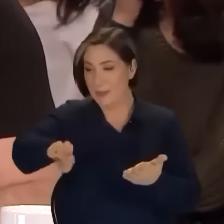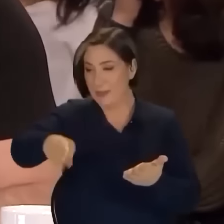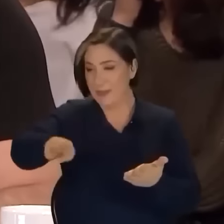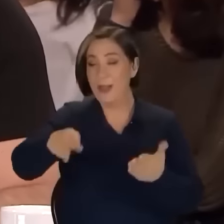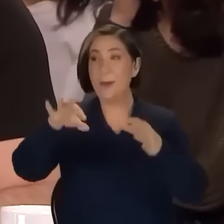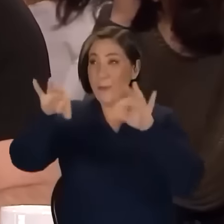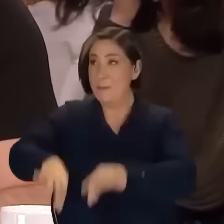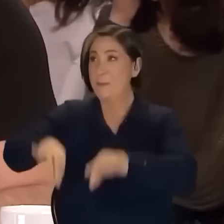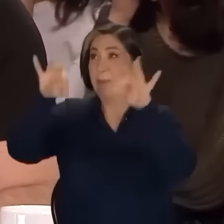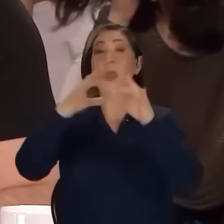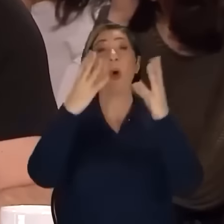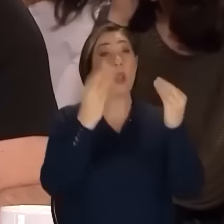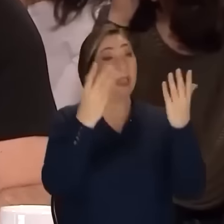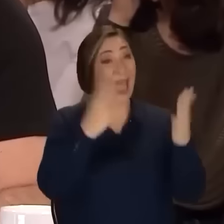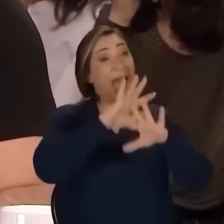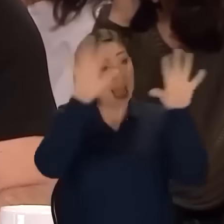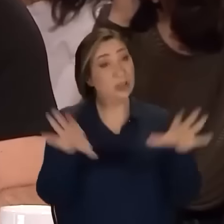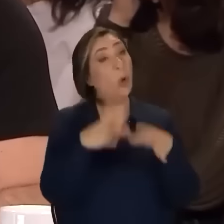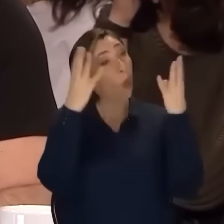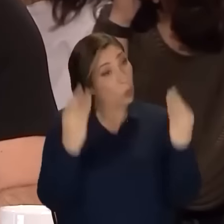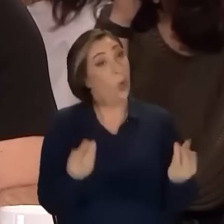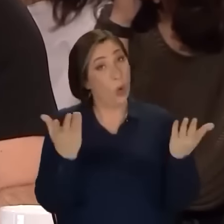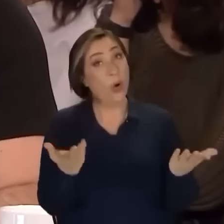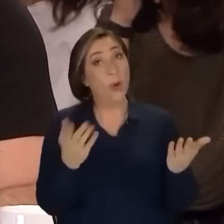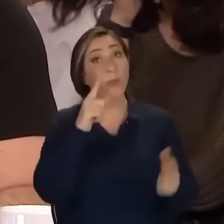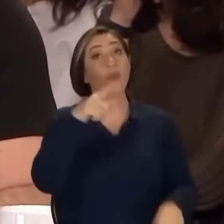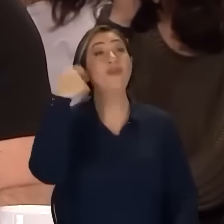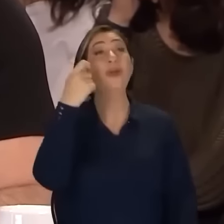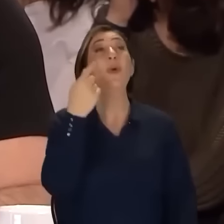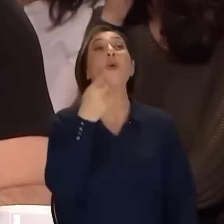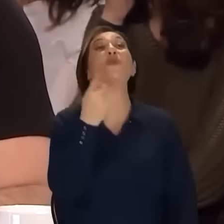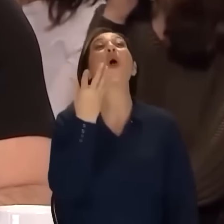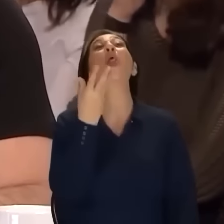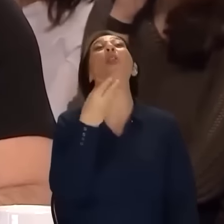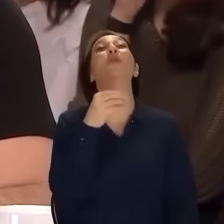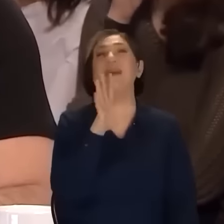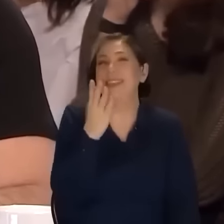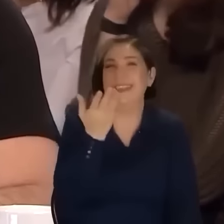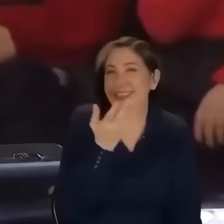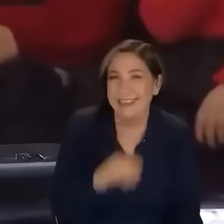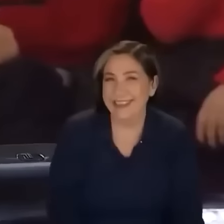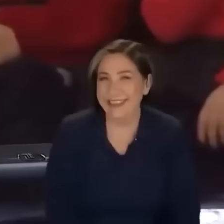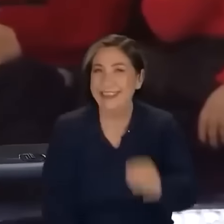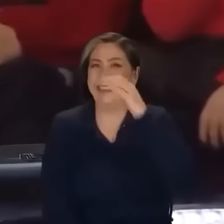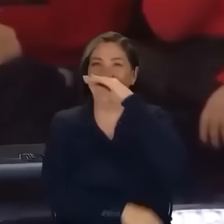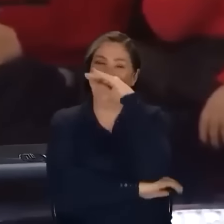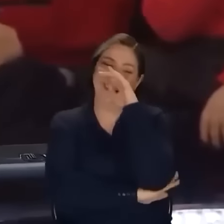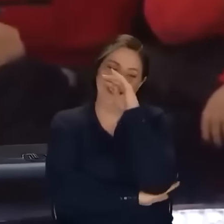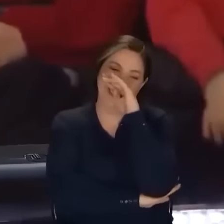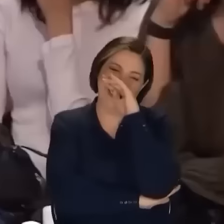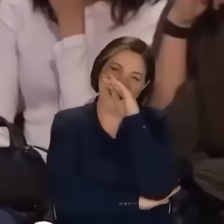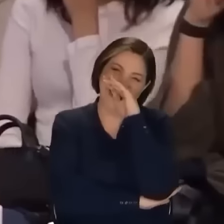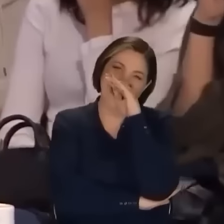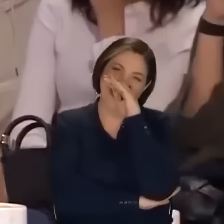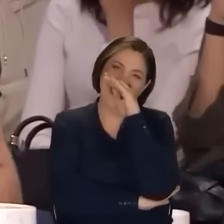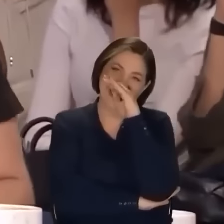onlar oluyor da ya Her şey oluyor da bu film orada olmaz vallah